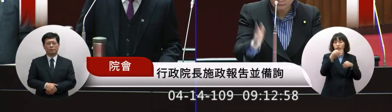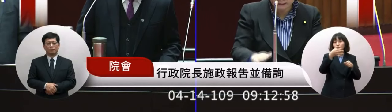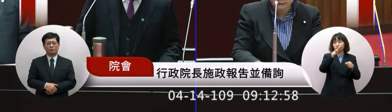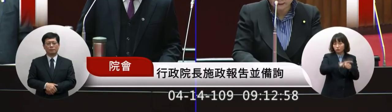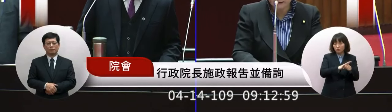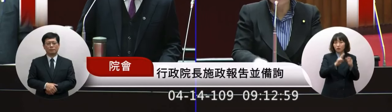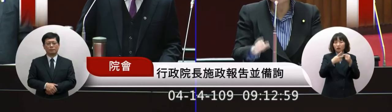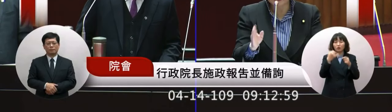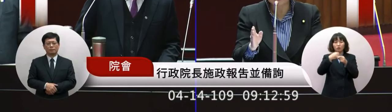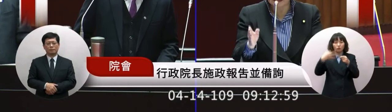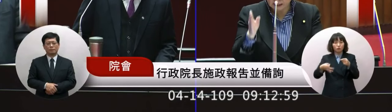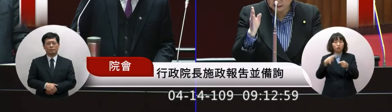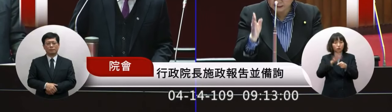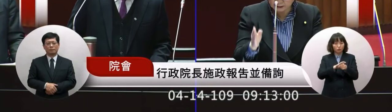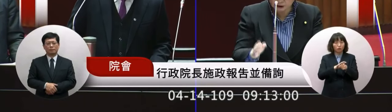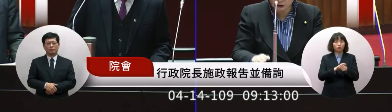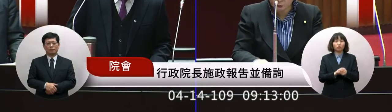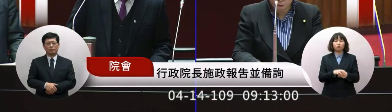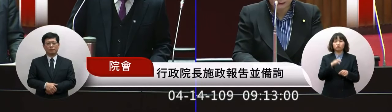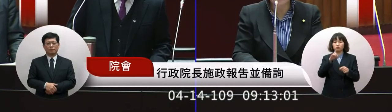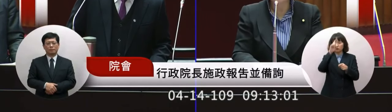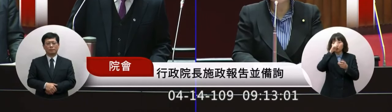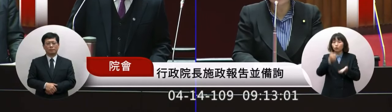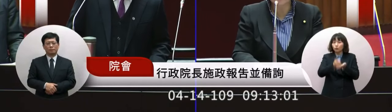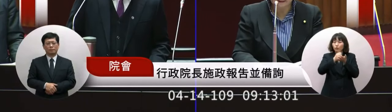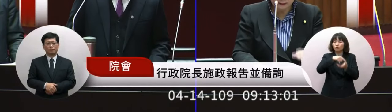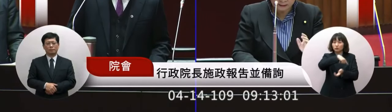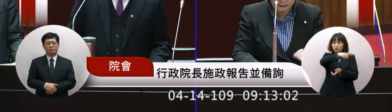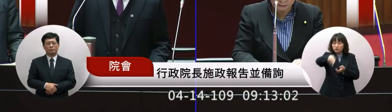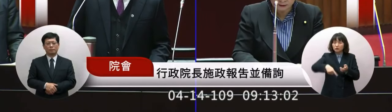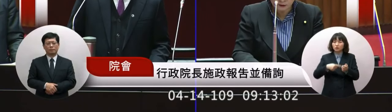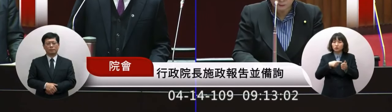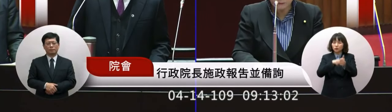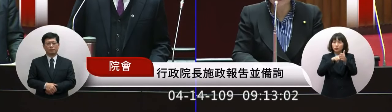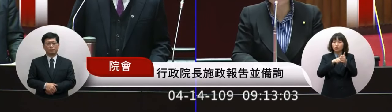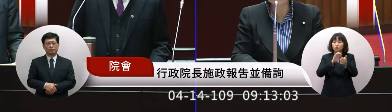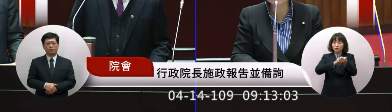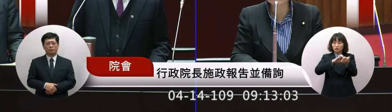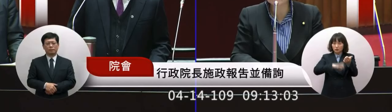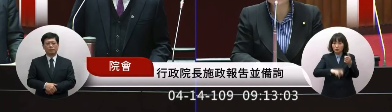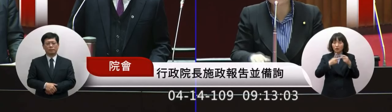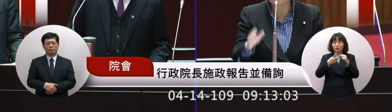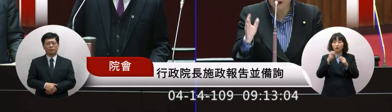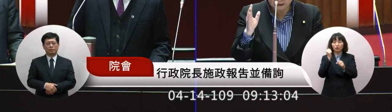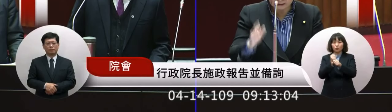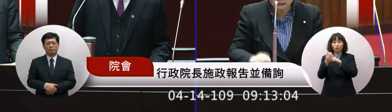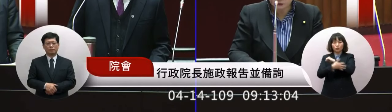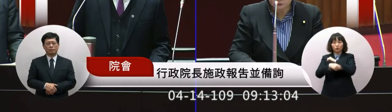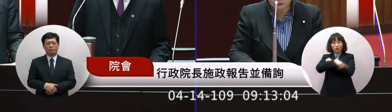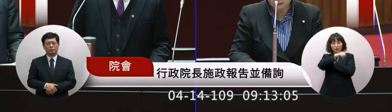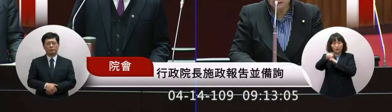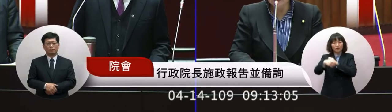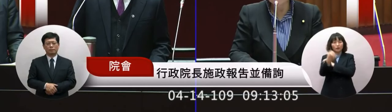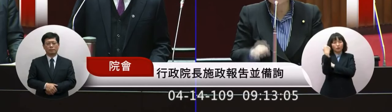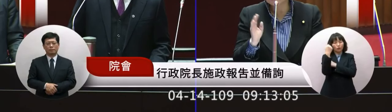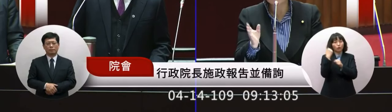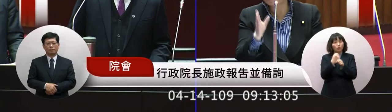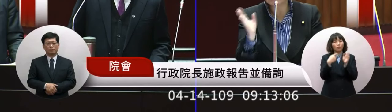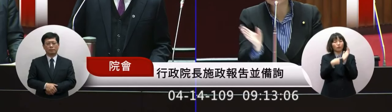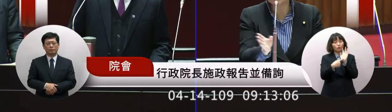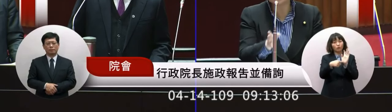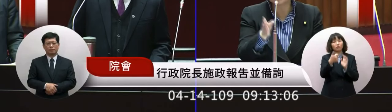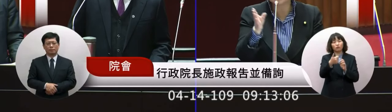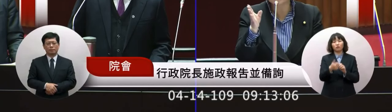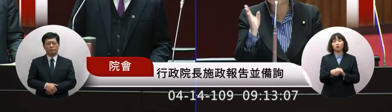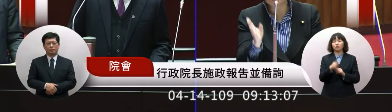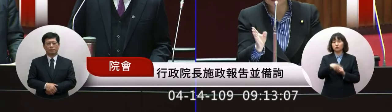助还有津贴，彼此借此的鼓励激励医疗机构与医师人员在防疫上的努力。但是